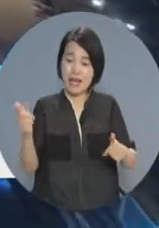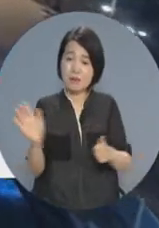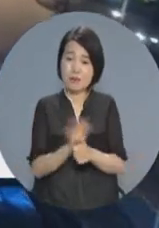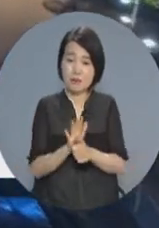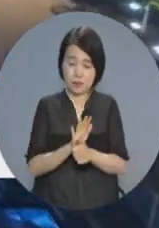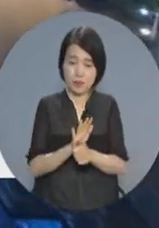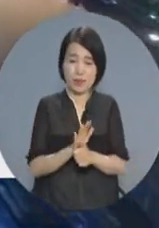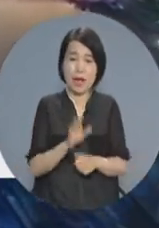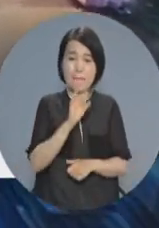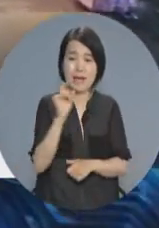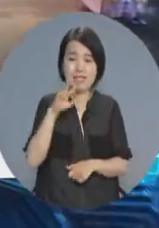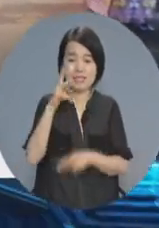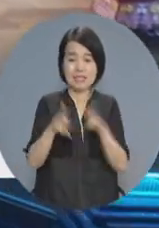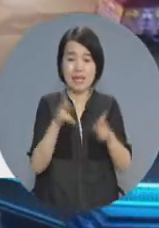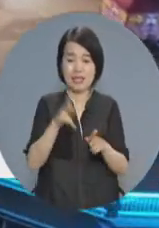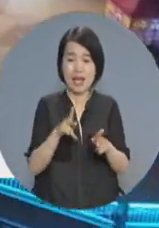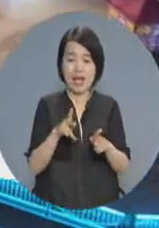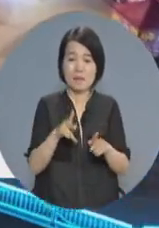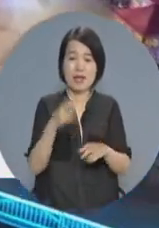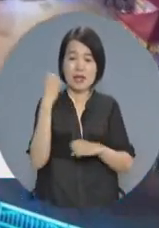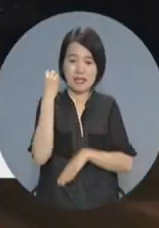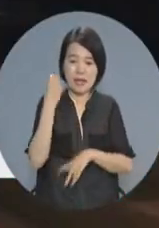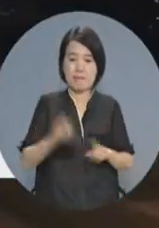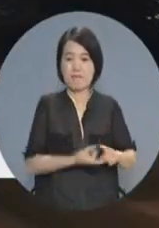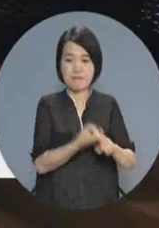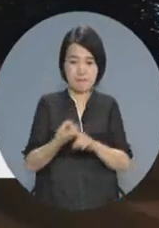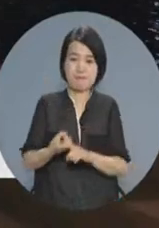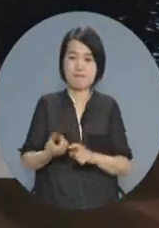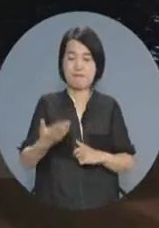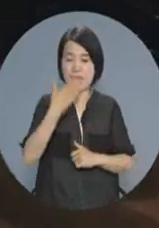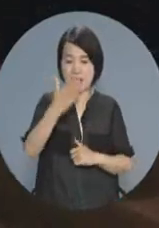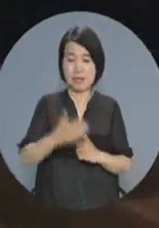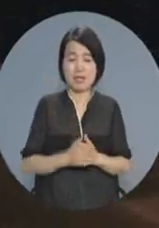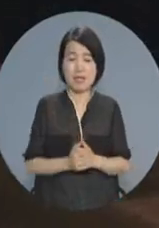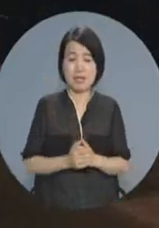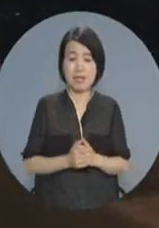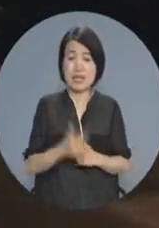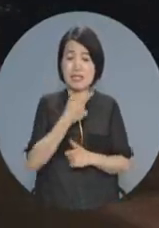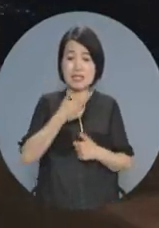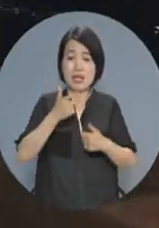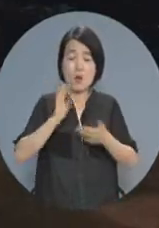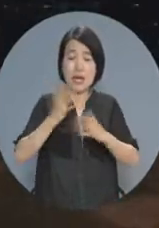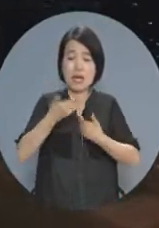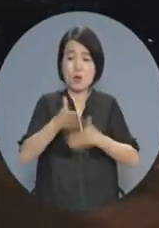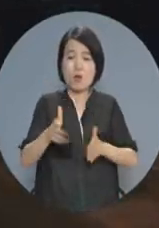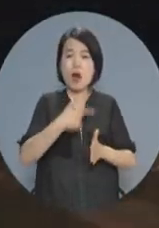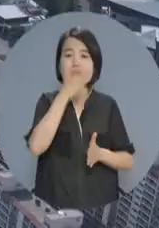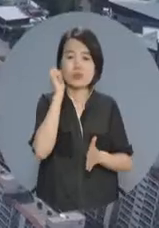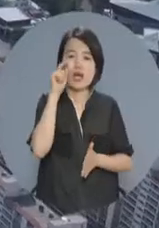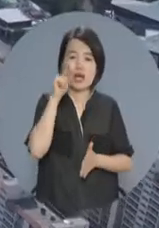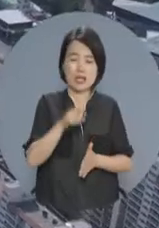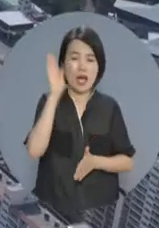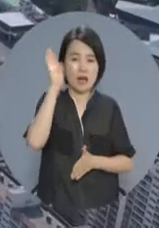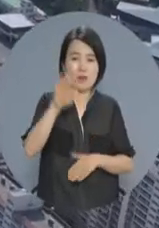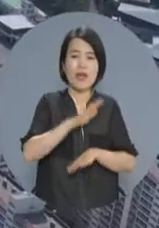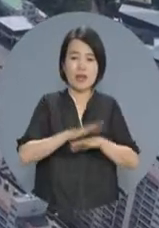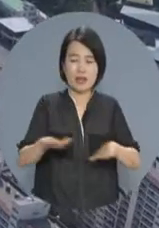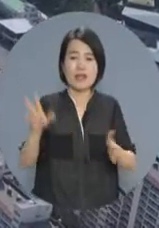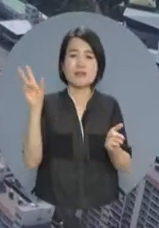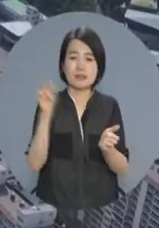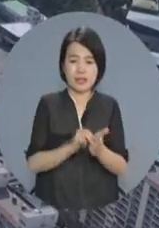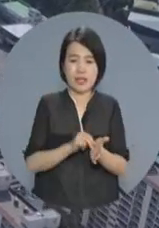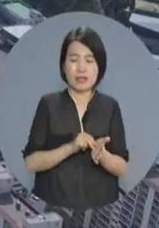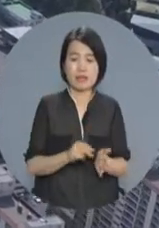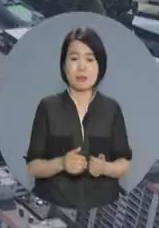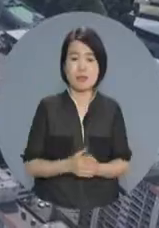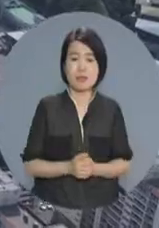인센티브가 마이스 산업의 든든한 기반이 되고 있습니다. 다만 초대형 컨벤션 공간이 부족하다는 점은 앞으로 풀어야 할